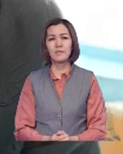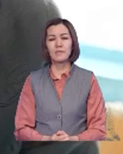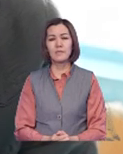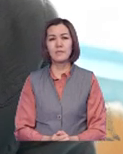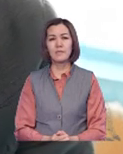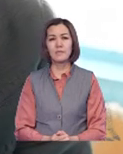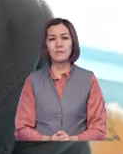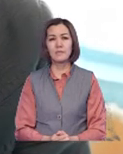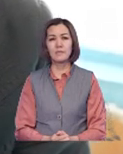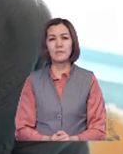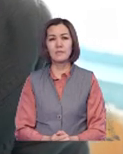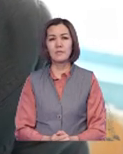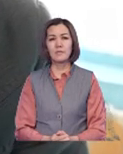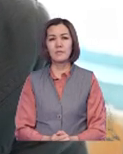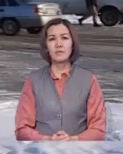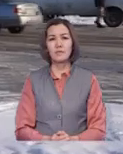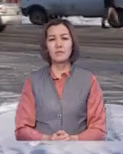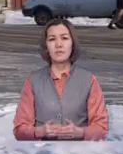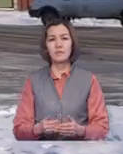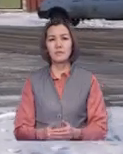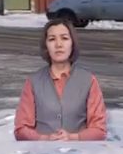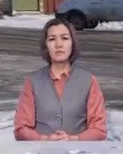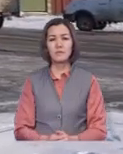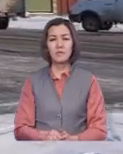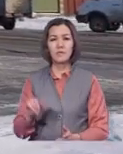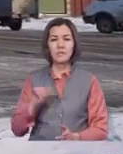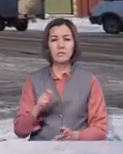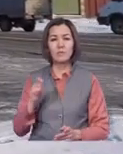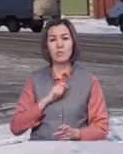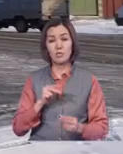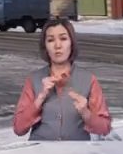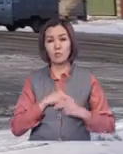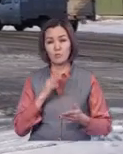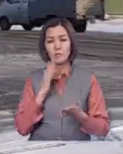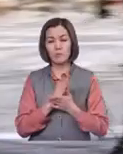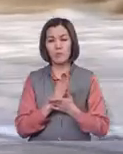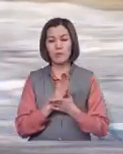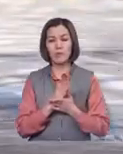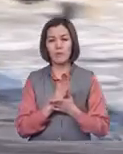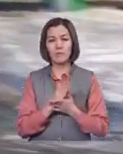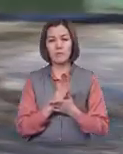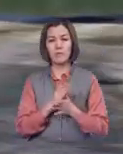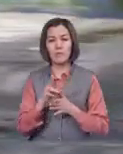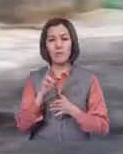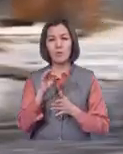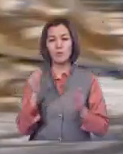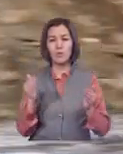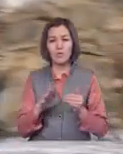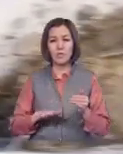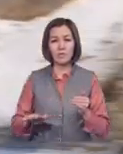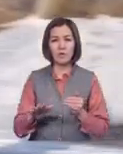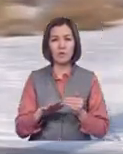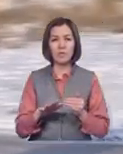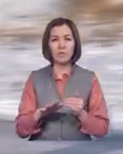Оларда ешқандай сенбі-жексенбі деген демалыс жоқ. Мамандар ит аулауға жоспарлы түрде шығады. Бұл жолы бағыт Көктал шағын ауданы. Суық